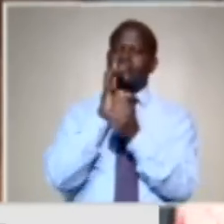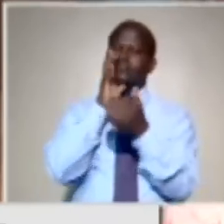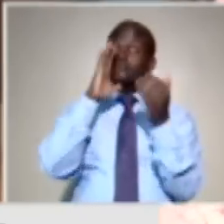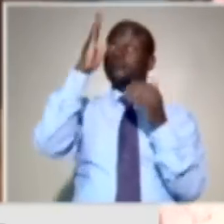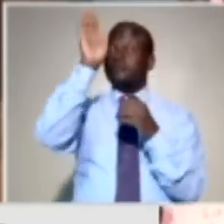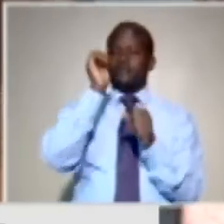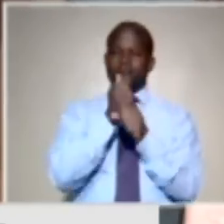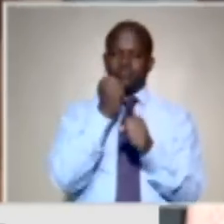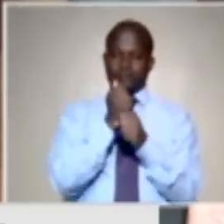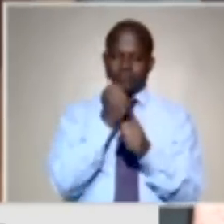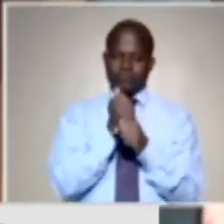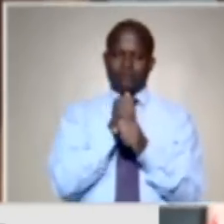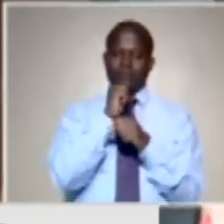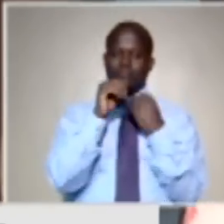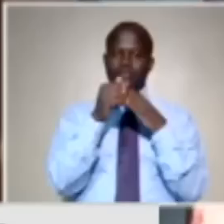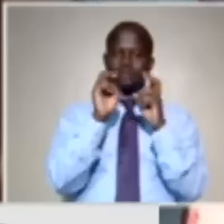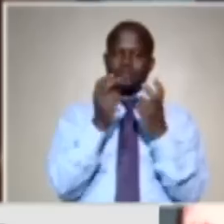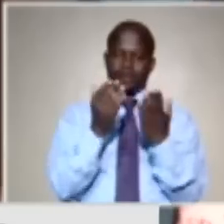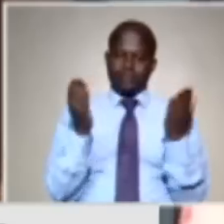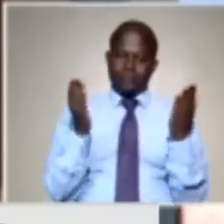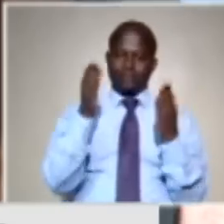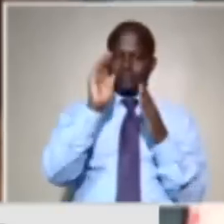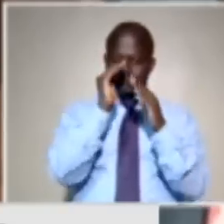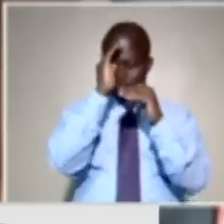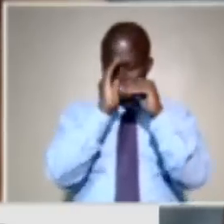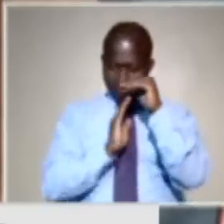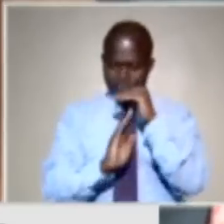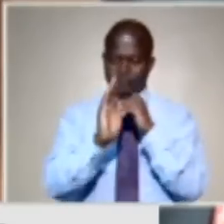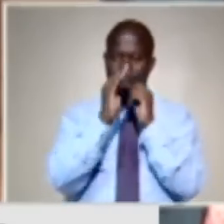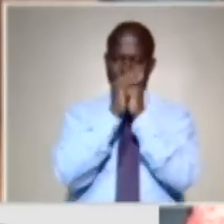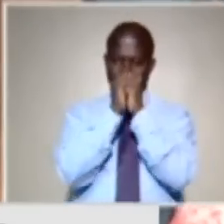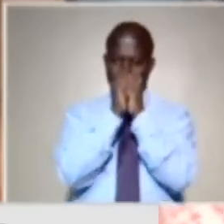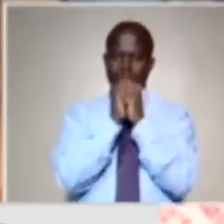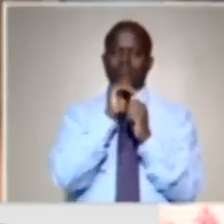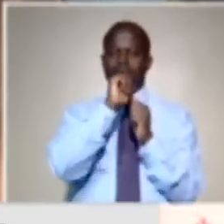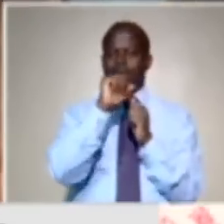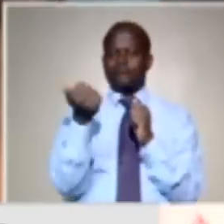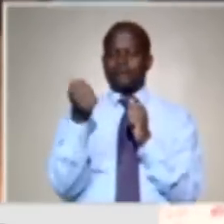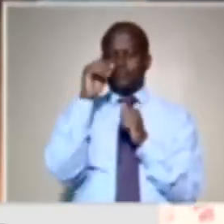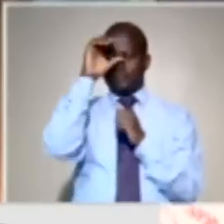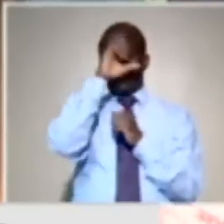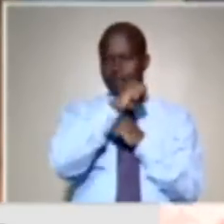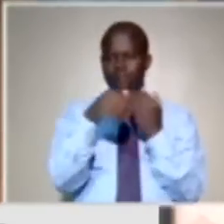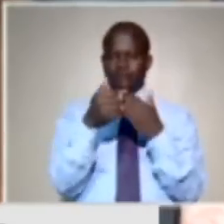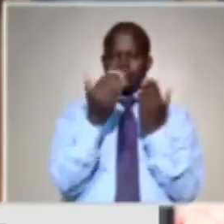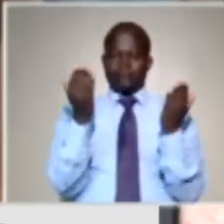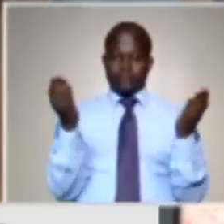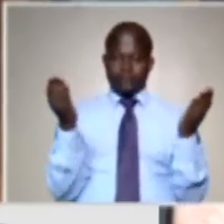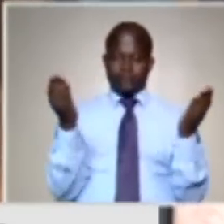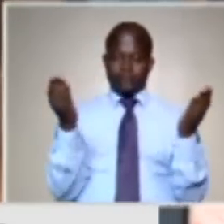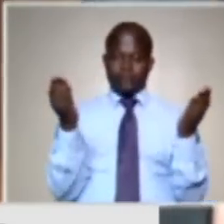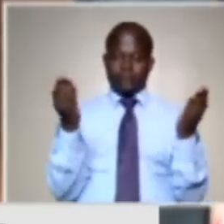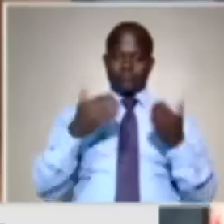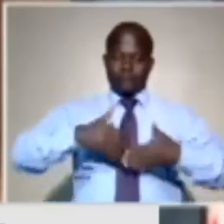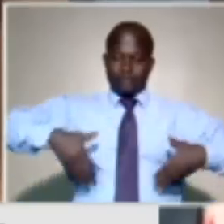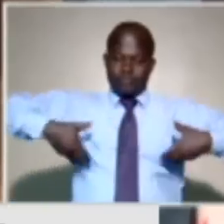iri bukore ndavuga ariko ugomba kubanza ugaca bugufi tukihana kuko nta kindi gisigaye nuko ubwo nari nkeretse wa